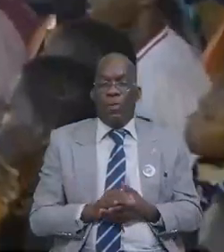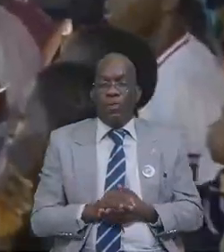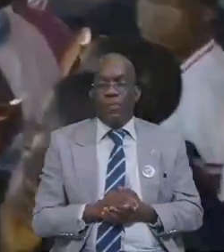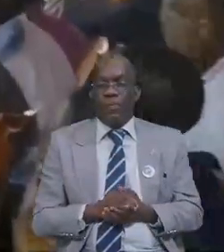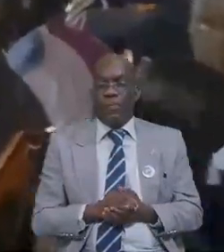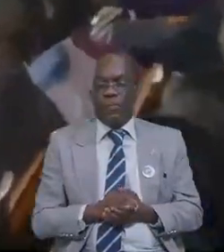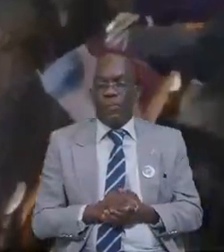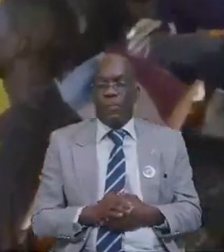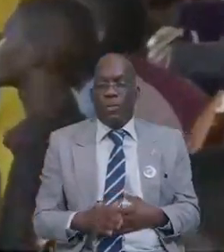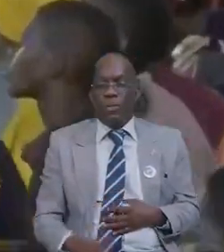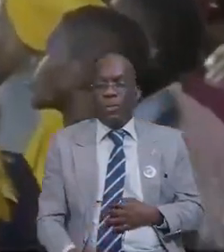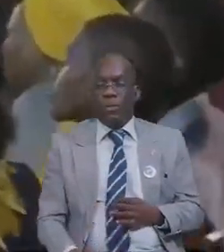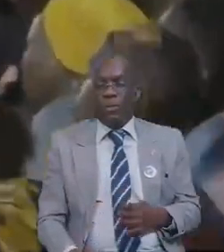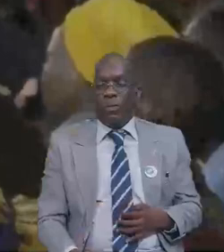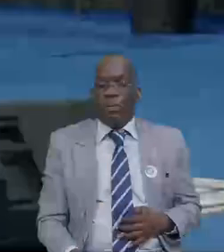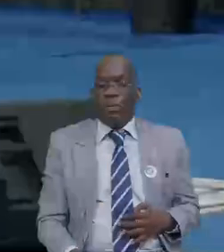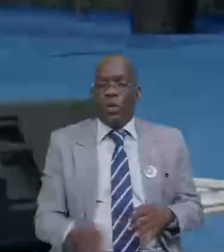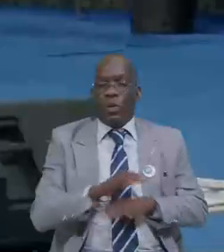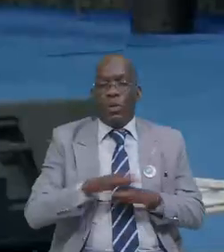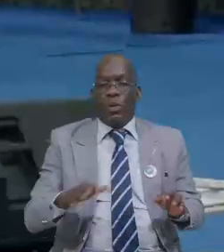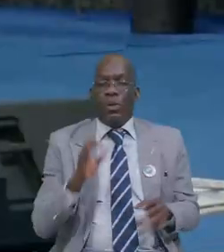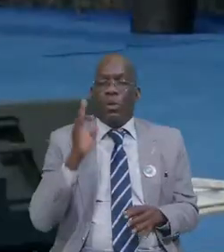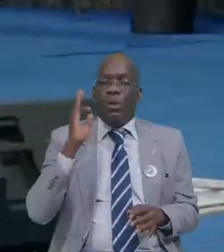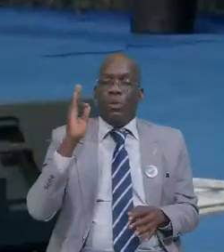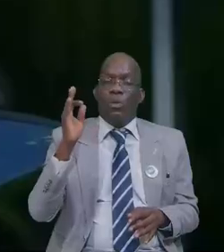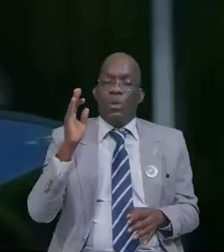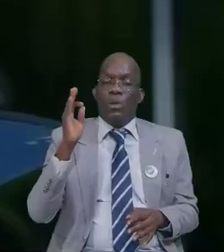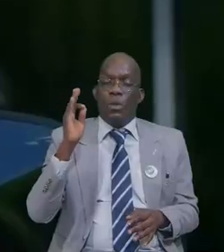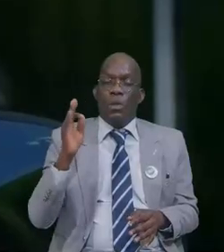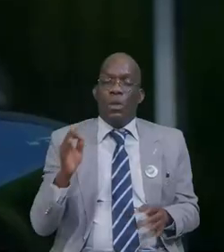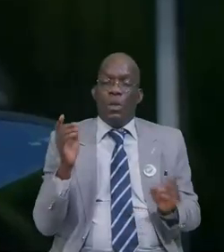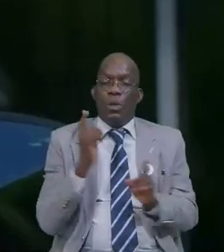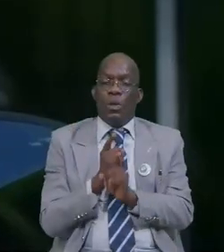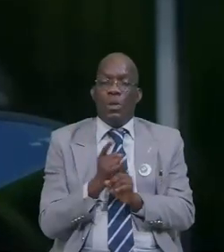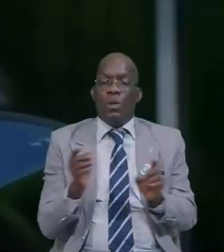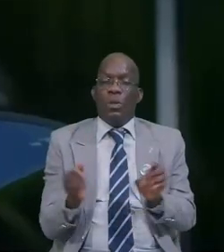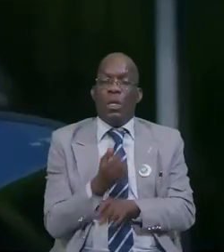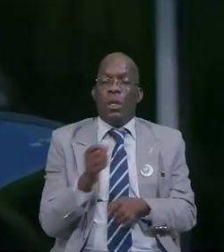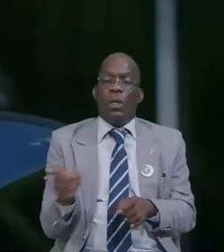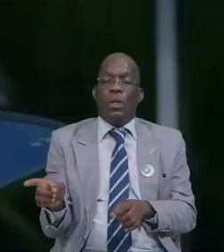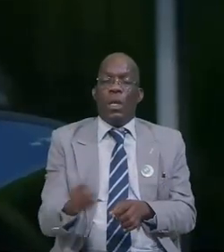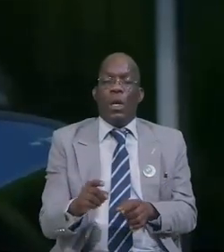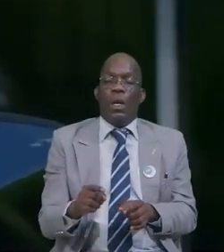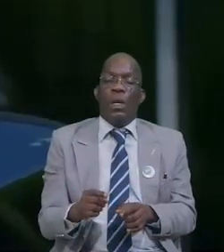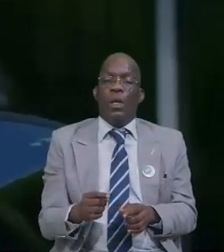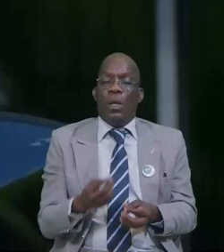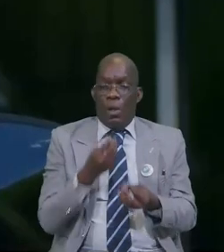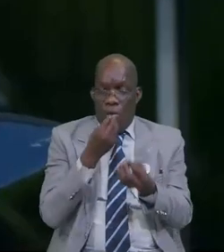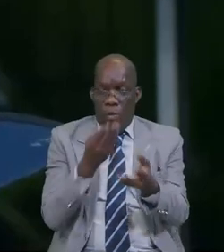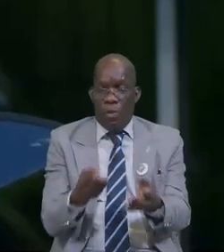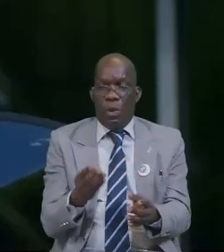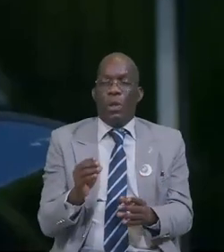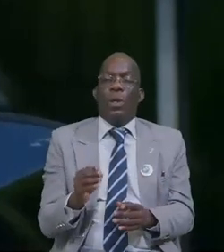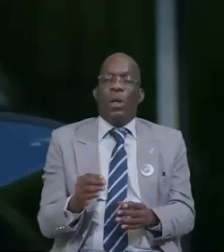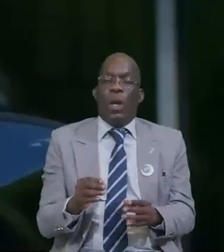Le conseiller, allons-y rapidement. Ce n'est pas pour aller prêcher, juste donnez-le les filles de décision. Ceux